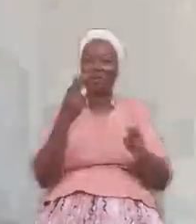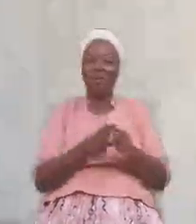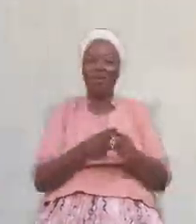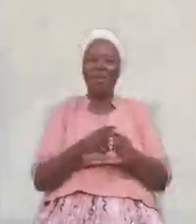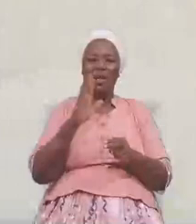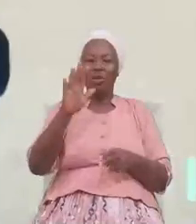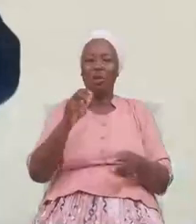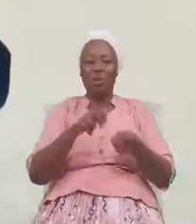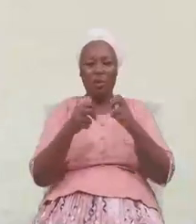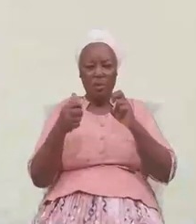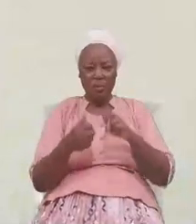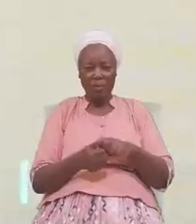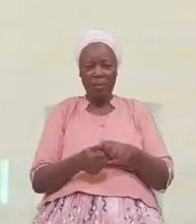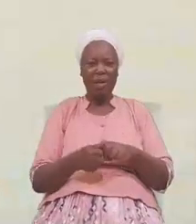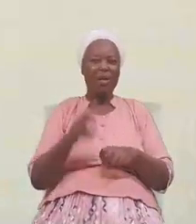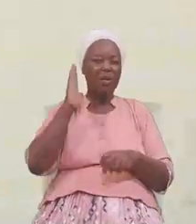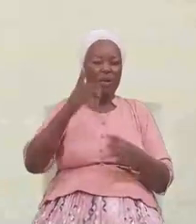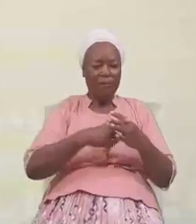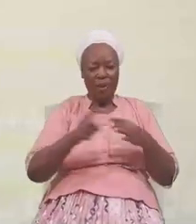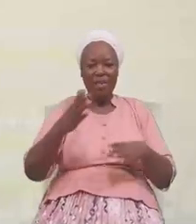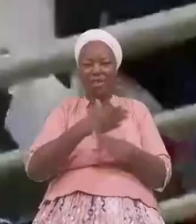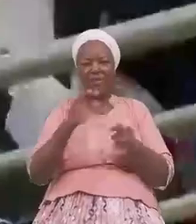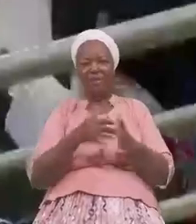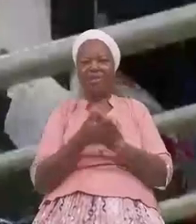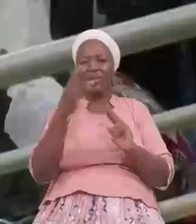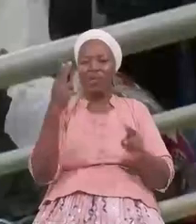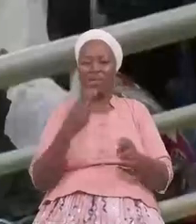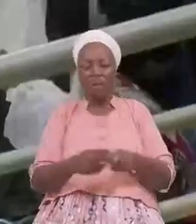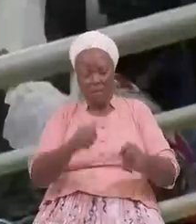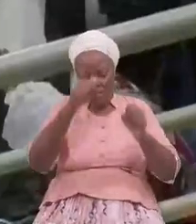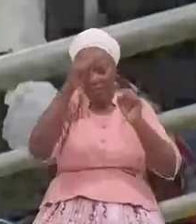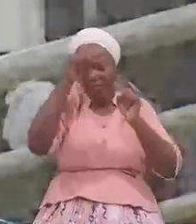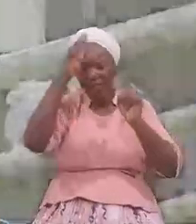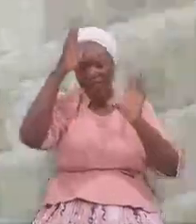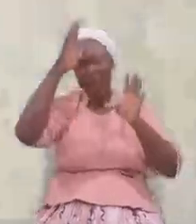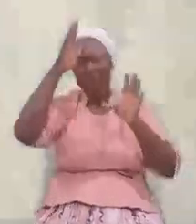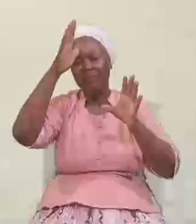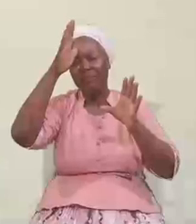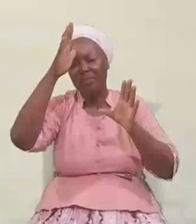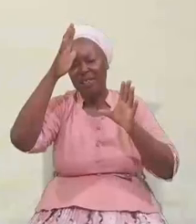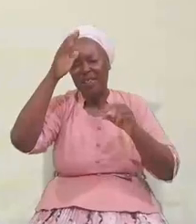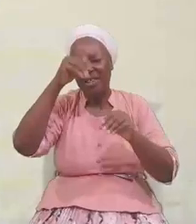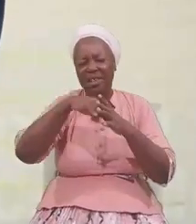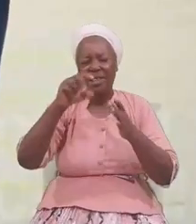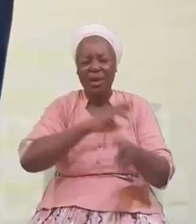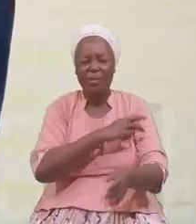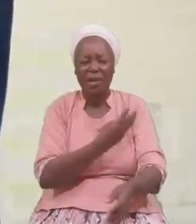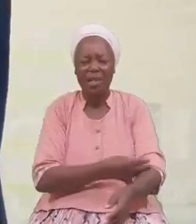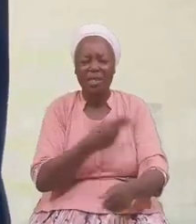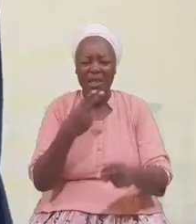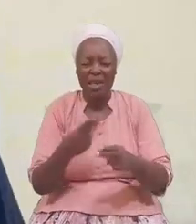Tes problèmes vont disparaître. Père, au nom puissant de